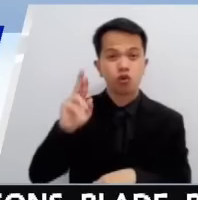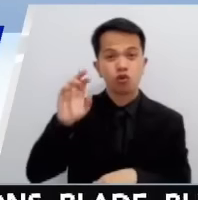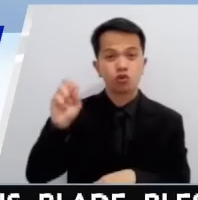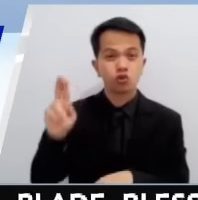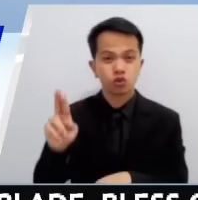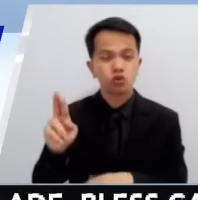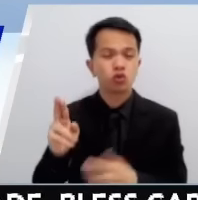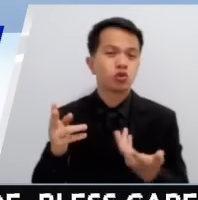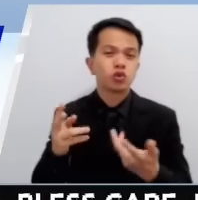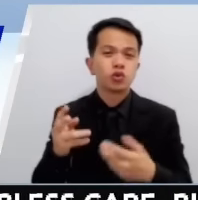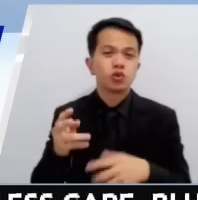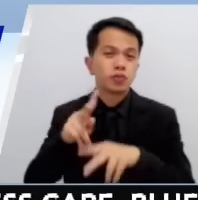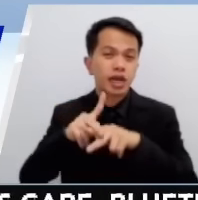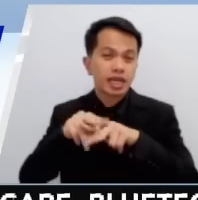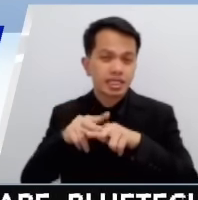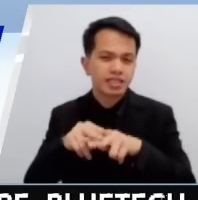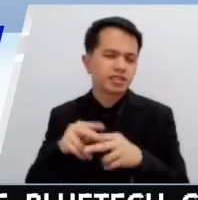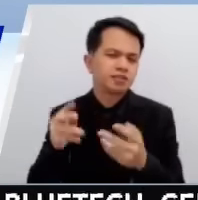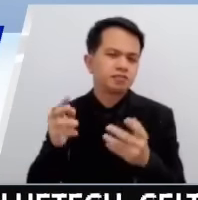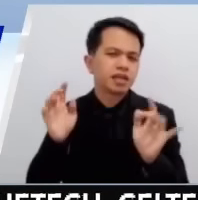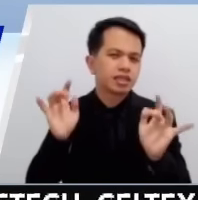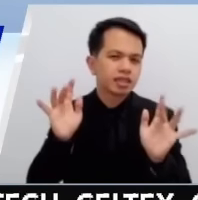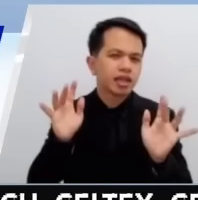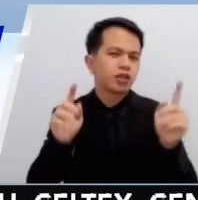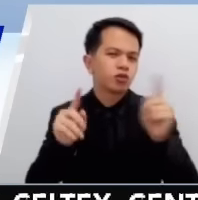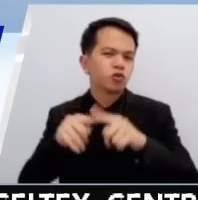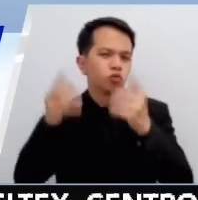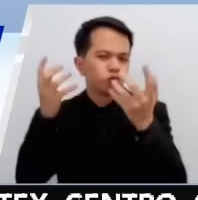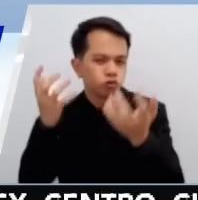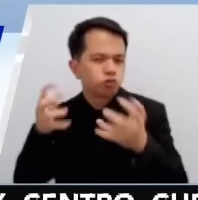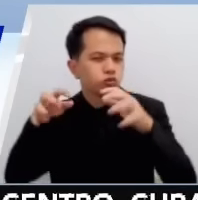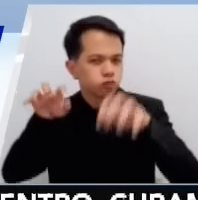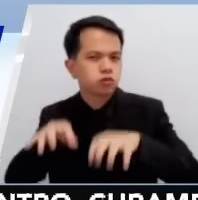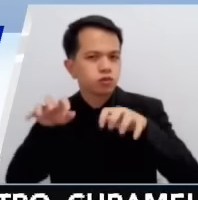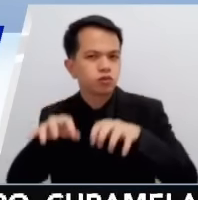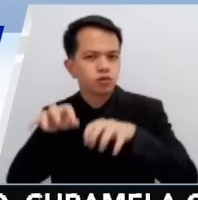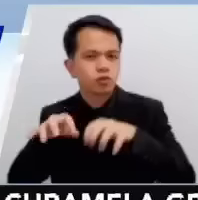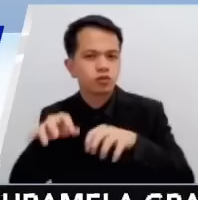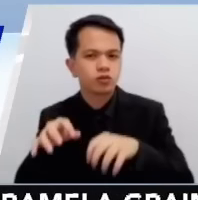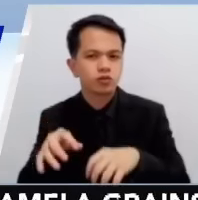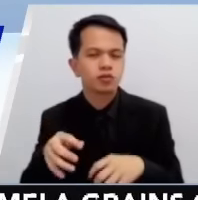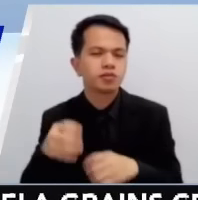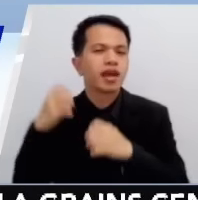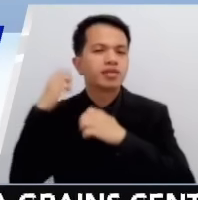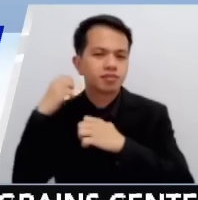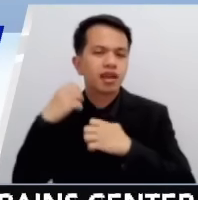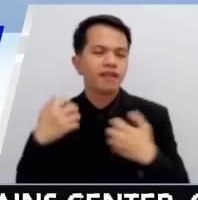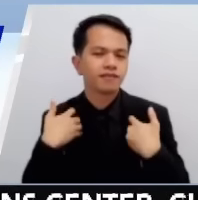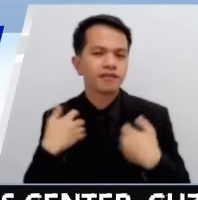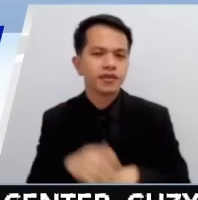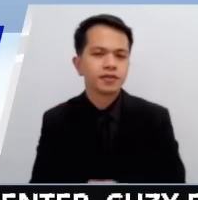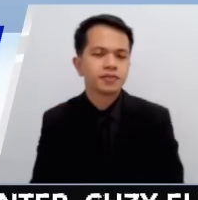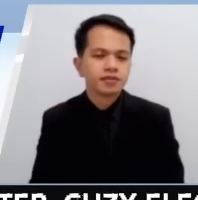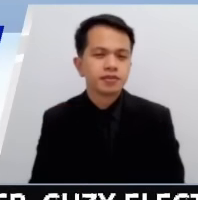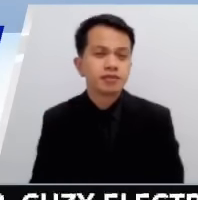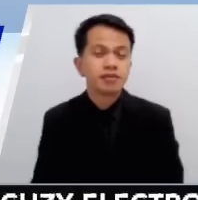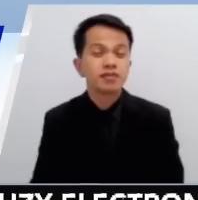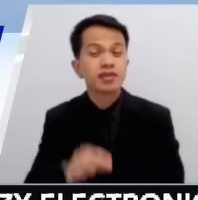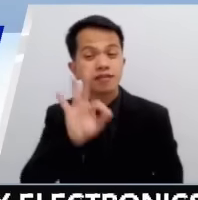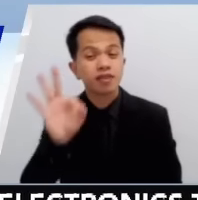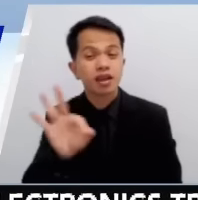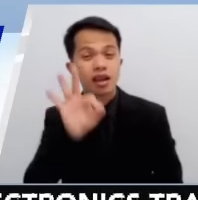mountain province ay katamtaman hanggang sa malalakas din pong mga pag-ulan ang inaasahan samantala sa biyernes po ng